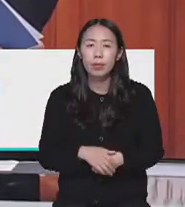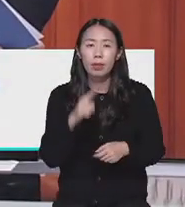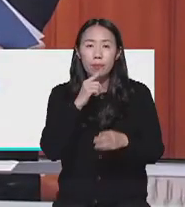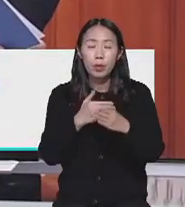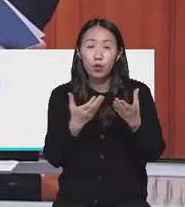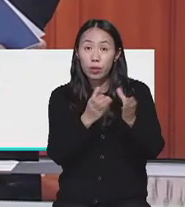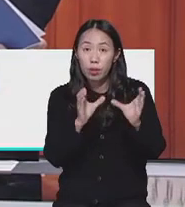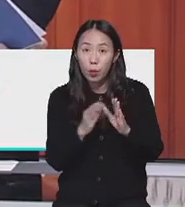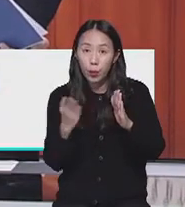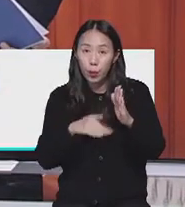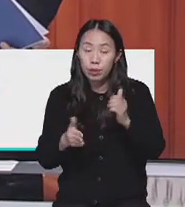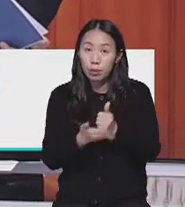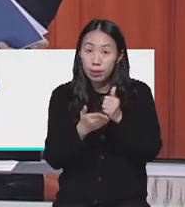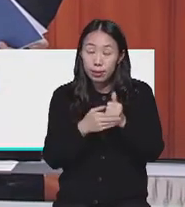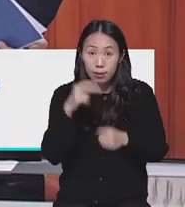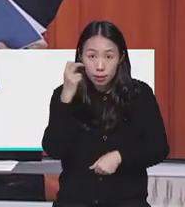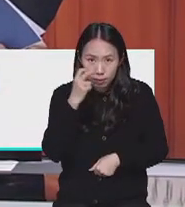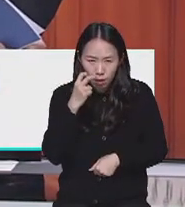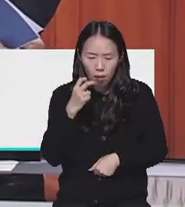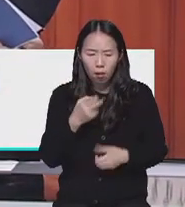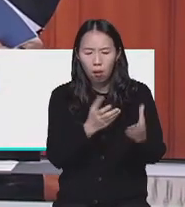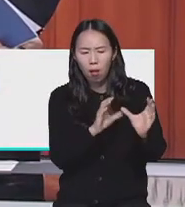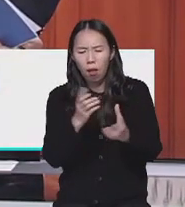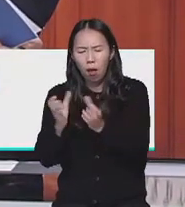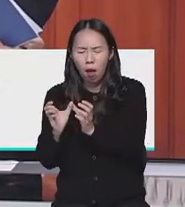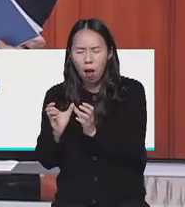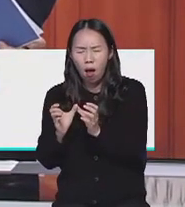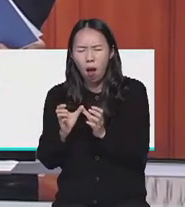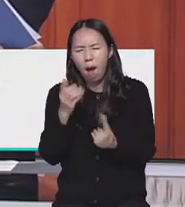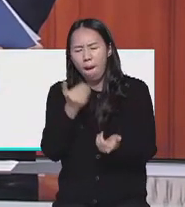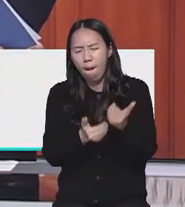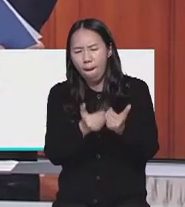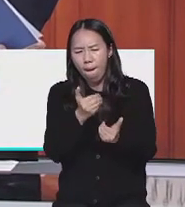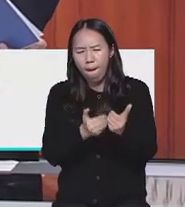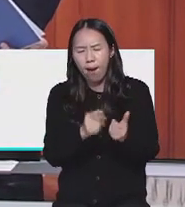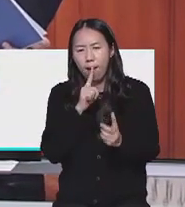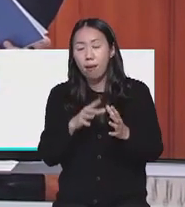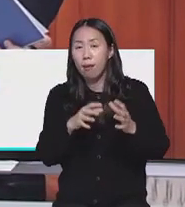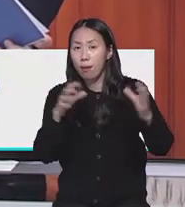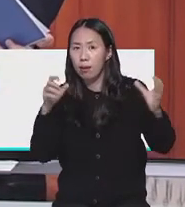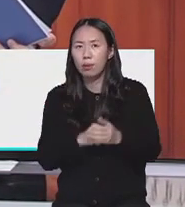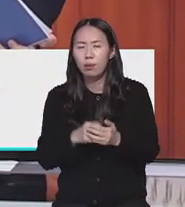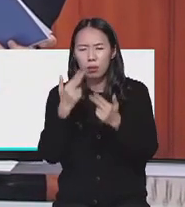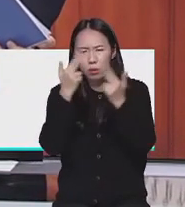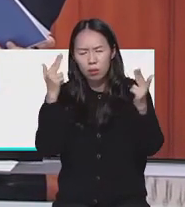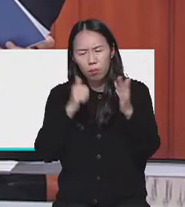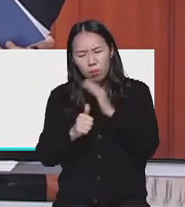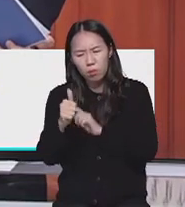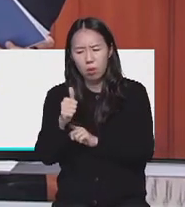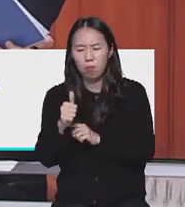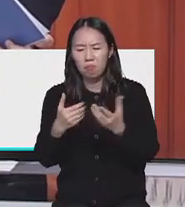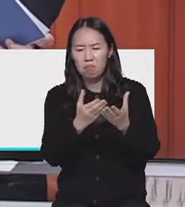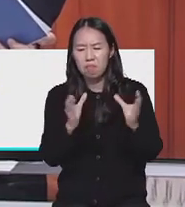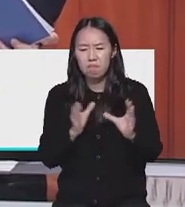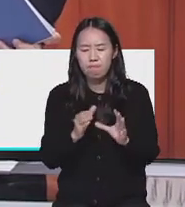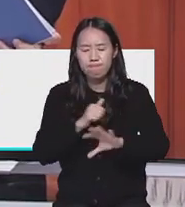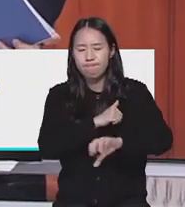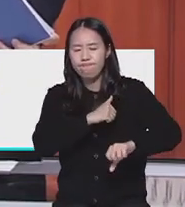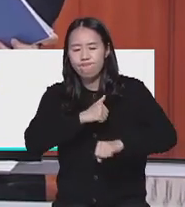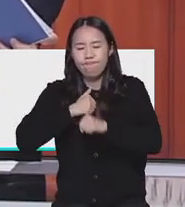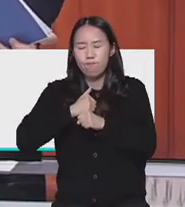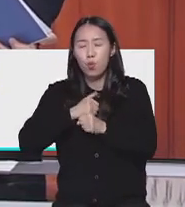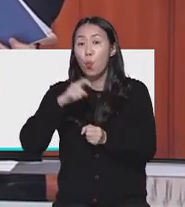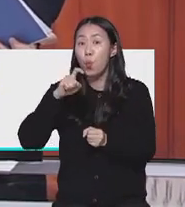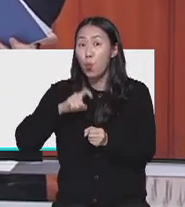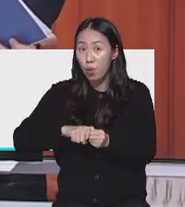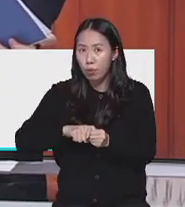민주당의 공천 심사가 계파 갈등으로 비화하고 있습니다. 이재명 대표가 계속해서 당내 주도권을 놓지 않기 위해